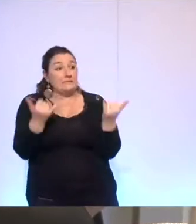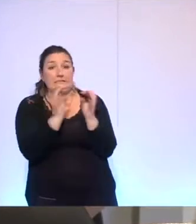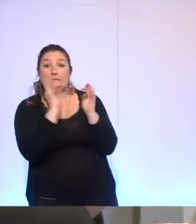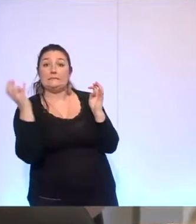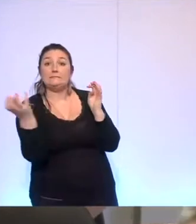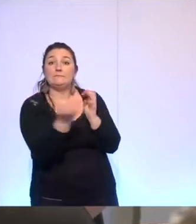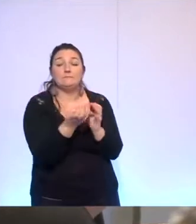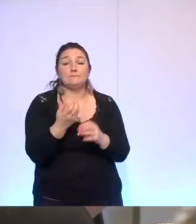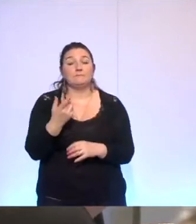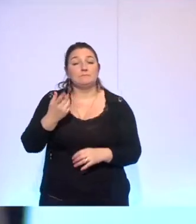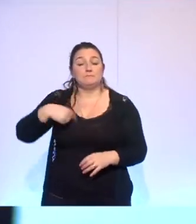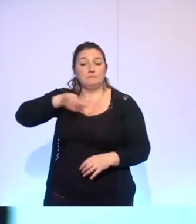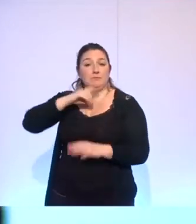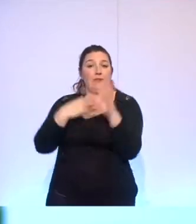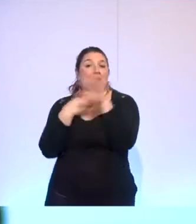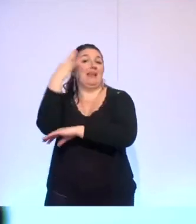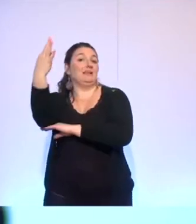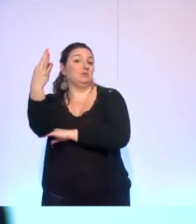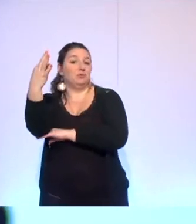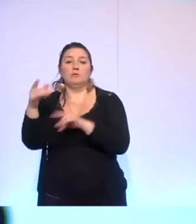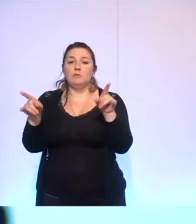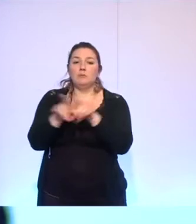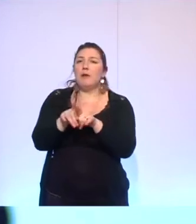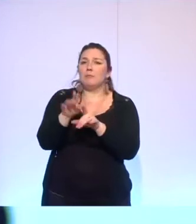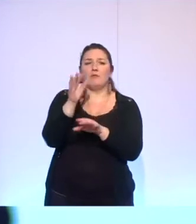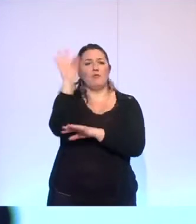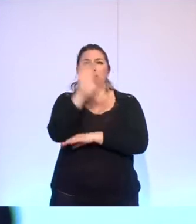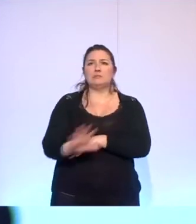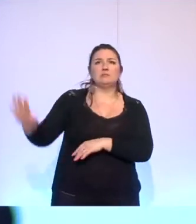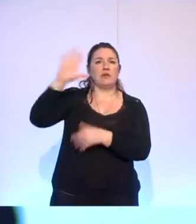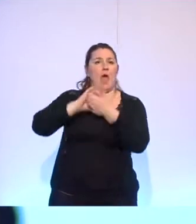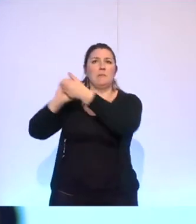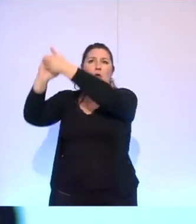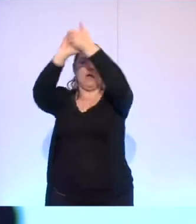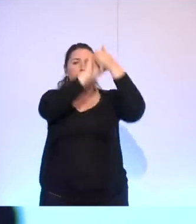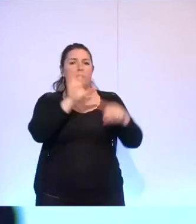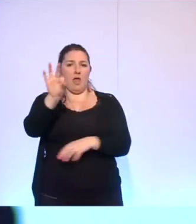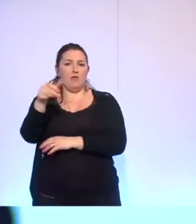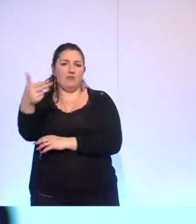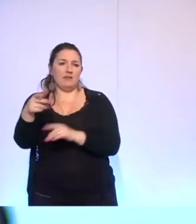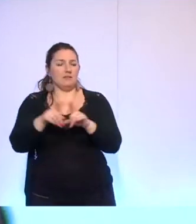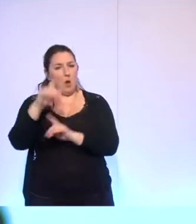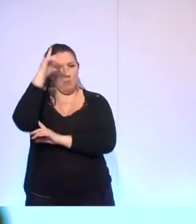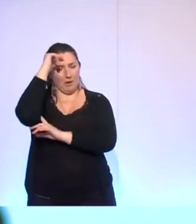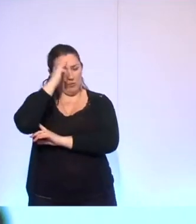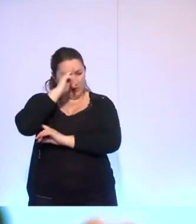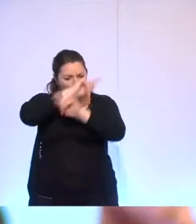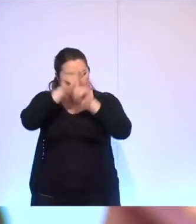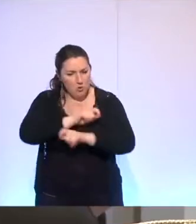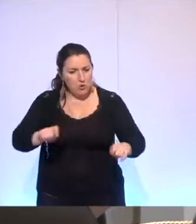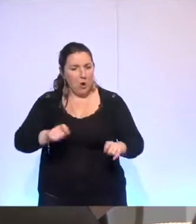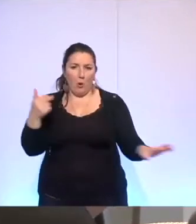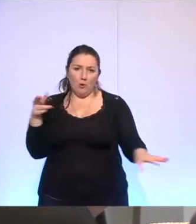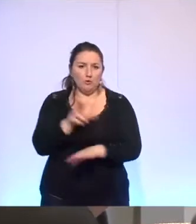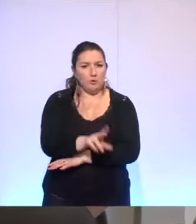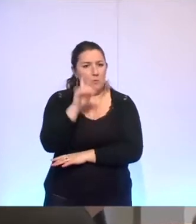Assemblée, notre élection, comme celle de tous nos amis en France, est l'honneur retrouvé de la République, car elle est l'expression même de la